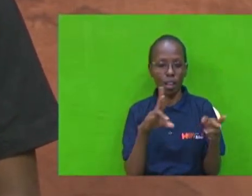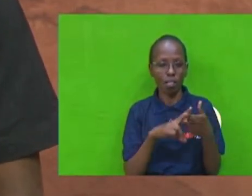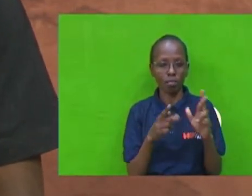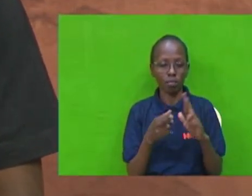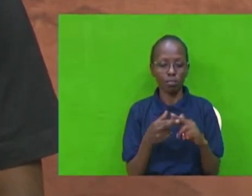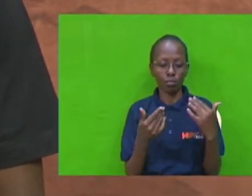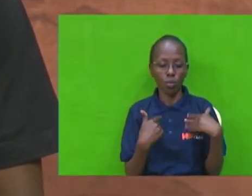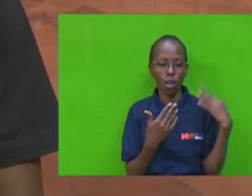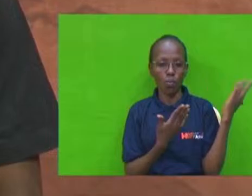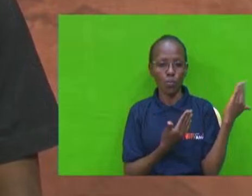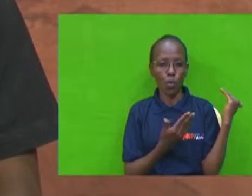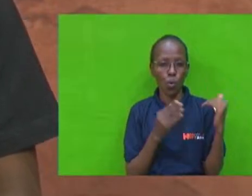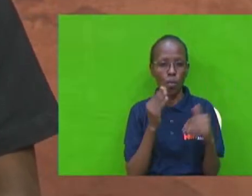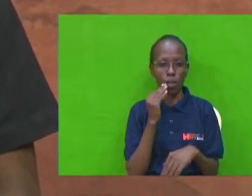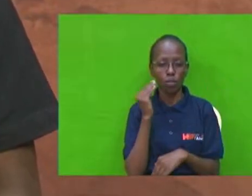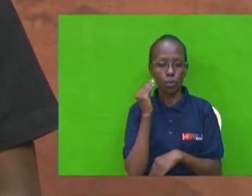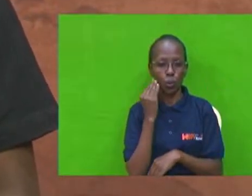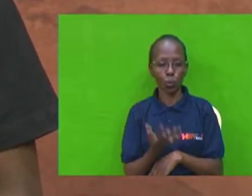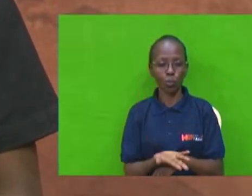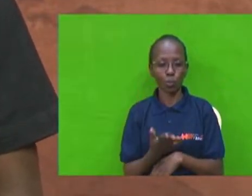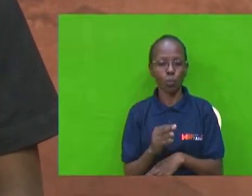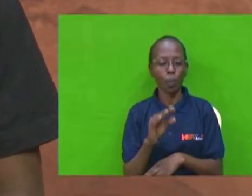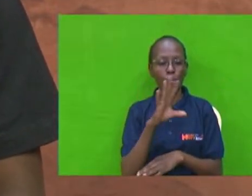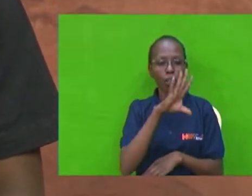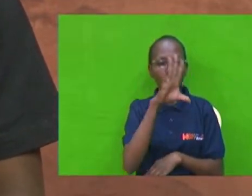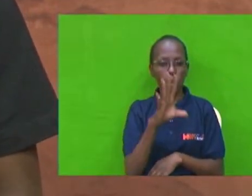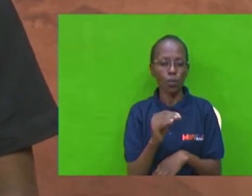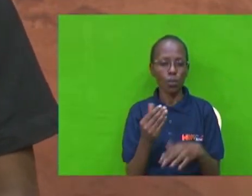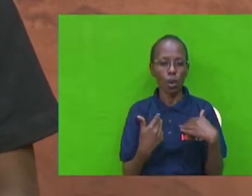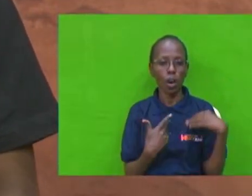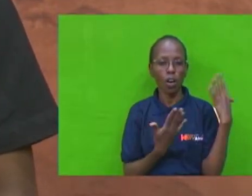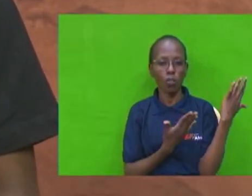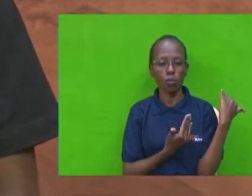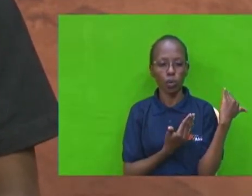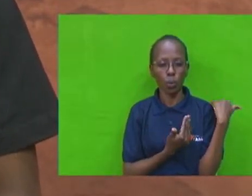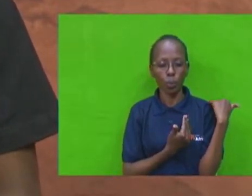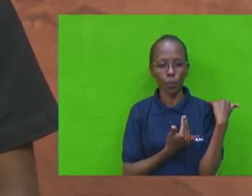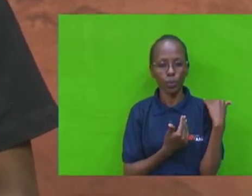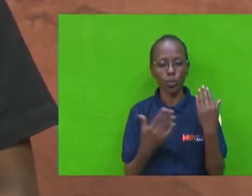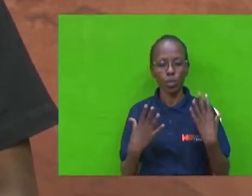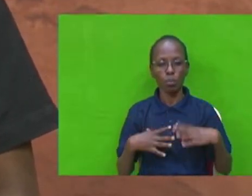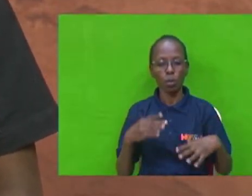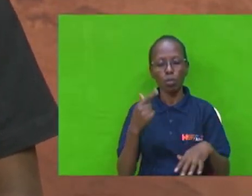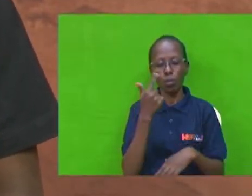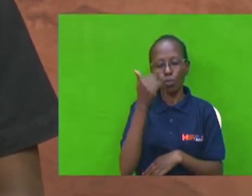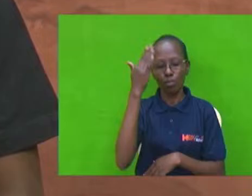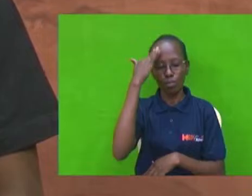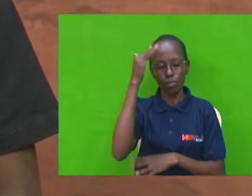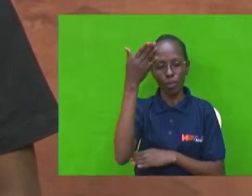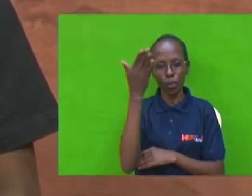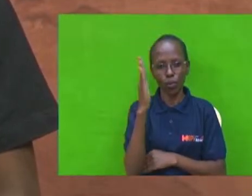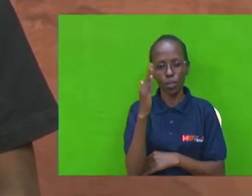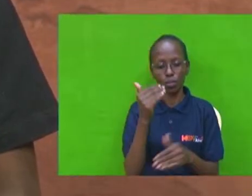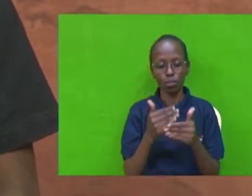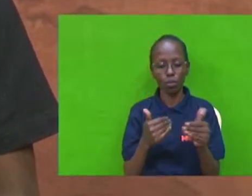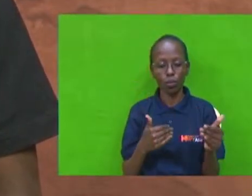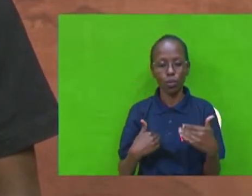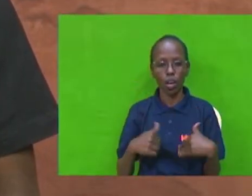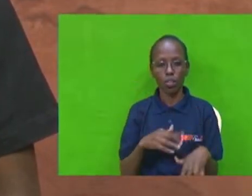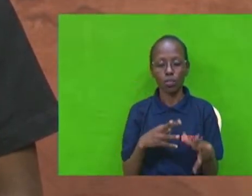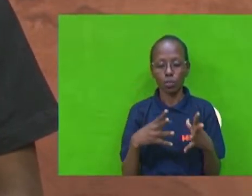lipo tumaini nyumbani. Na Afrika, lipo tumaini hasa kwa watu wanaomjua Mungu. Kabla tuende